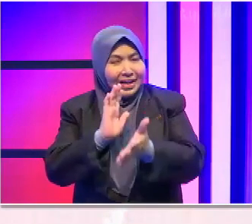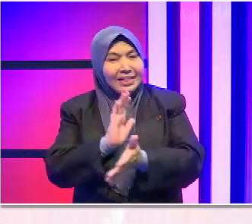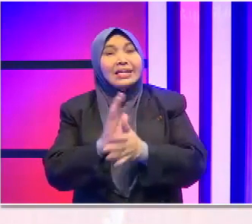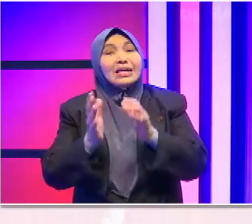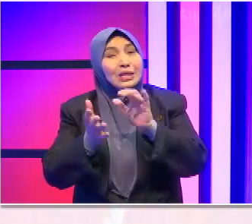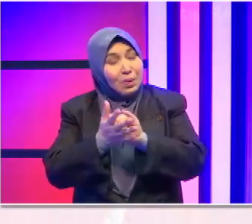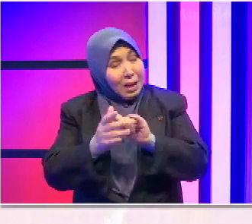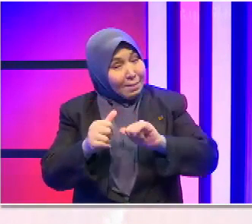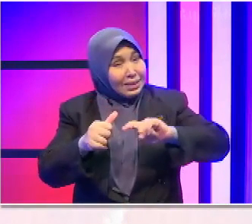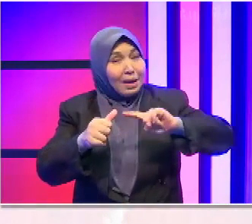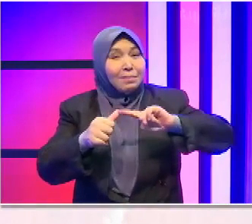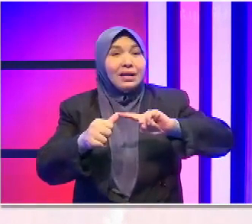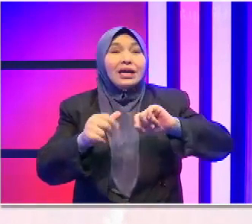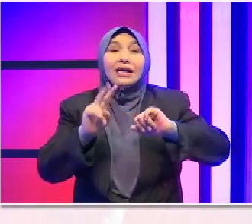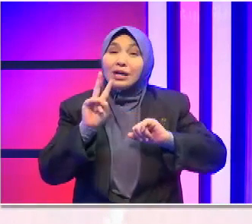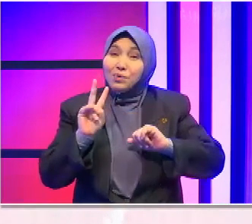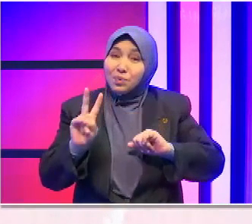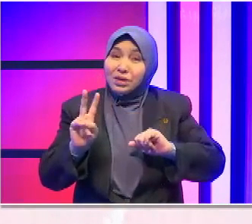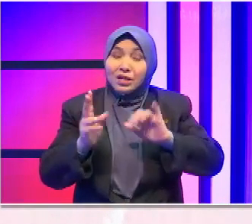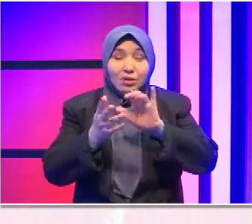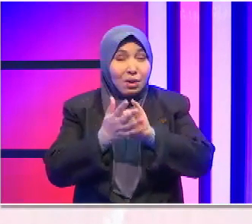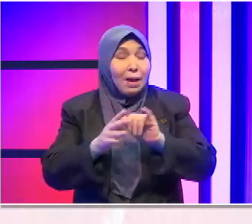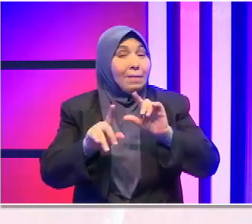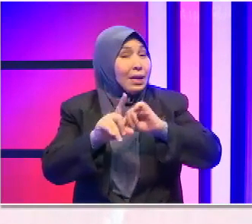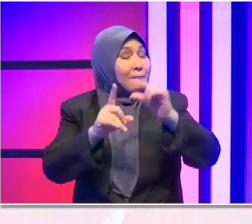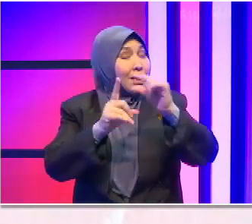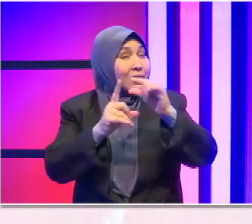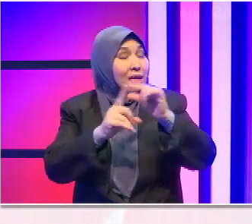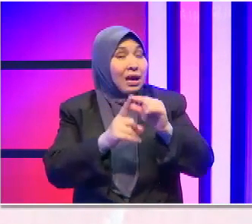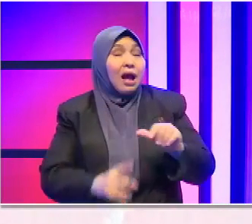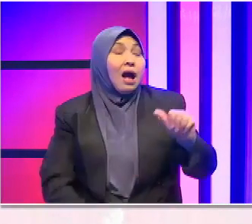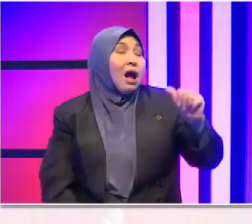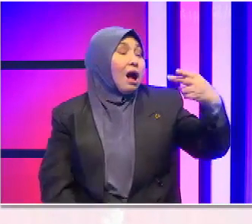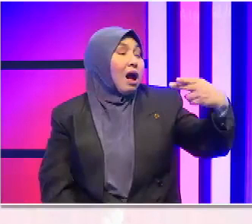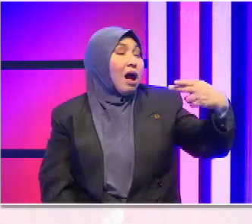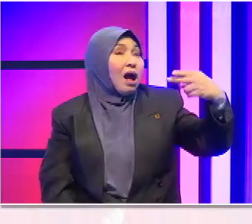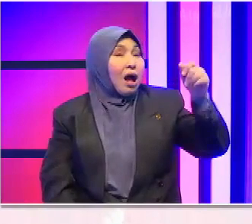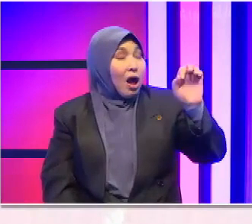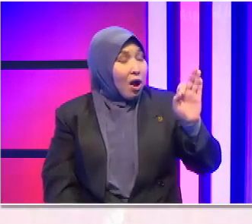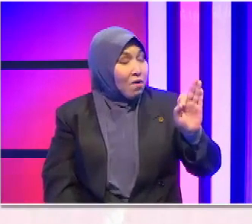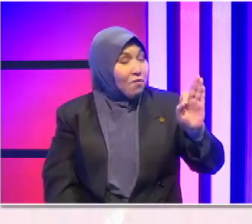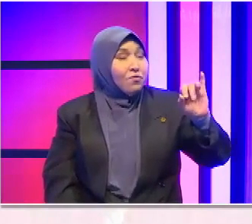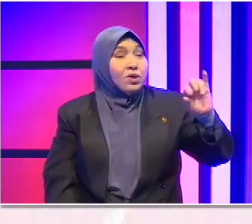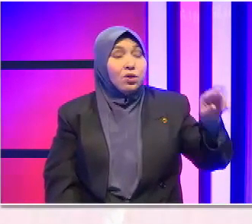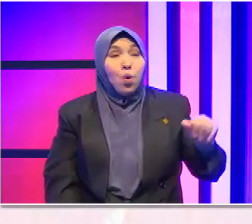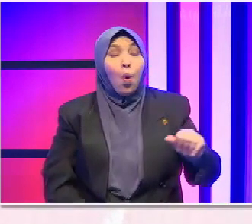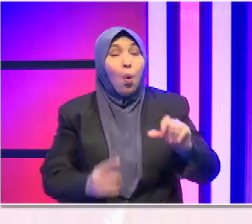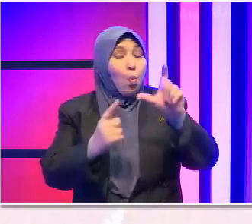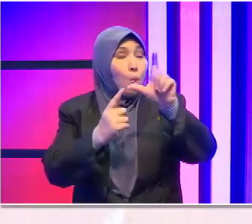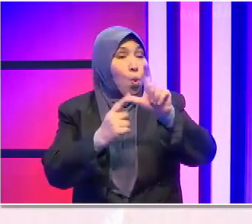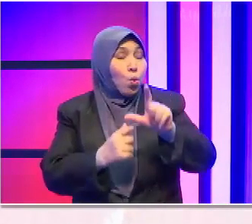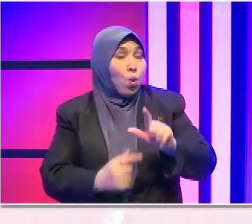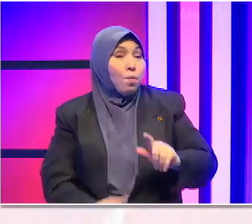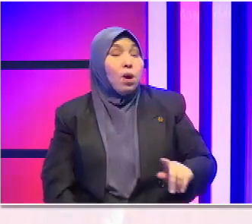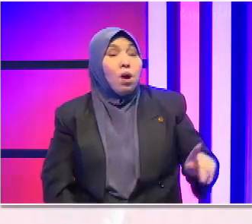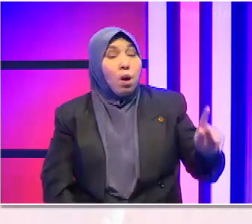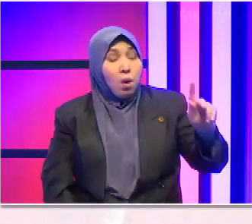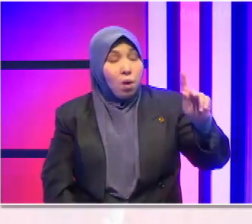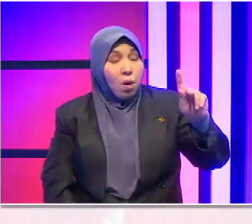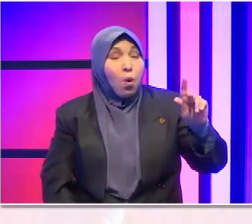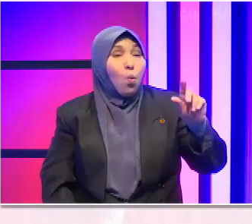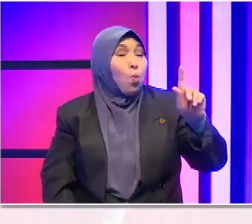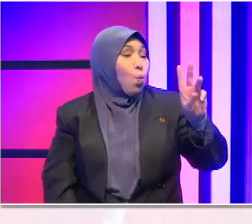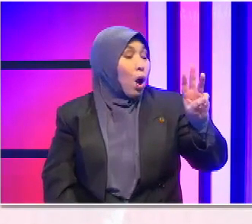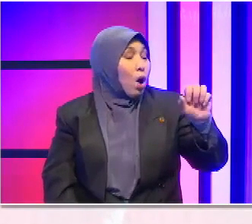bertemu yang kedua itulah pada kalimah al-fil Wina Huruf tebal juga Walaupun